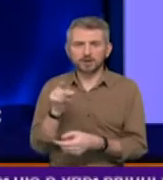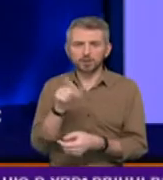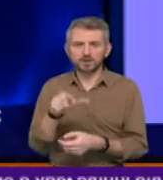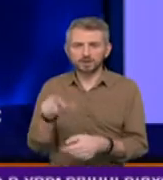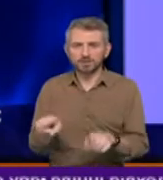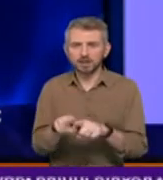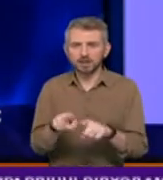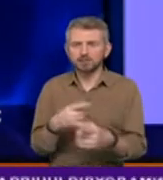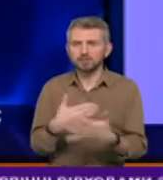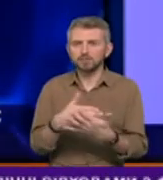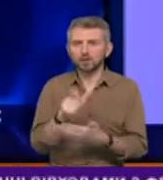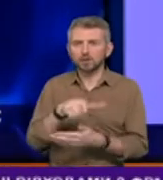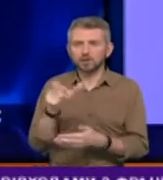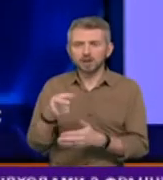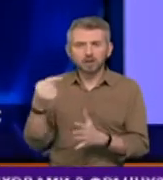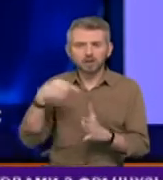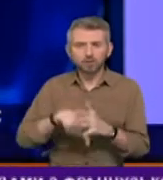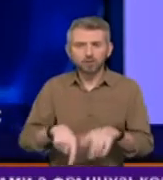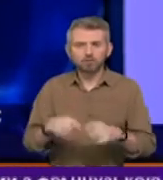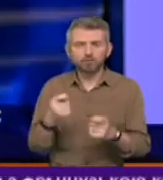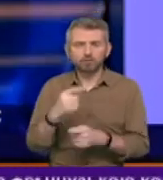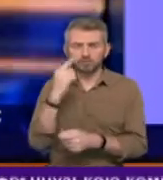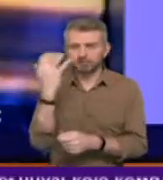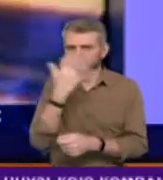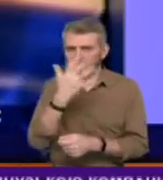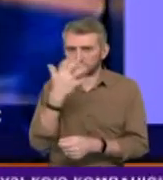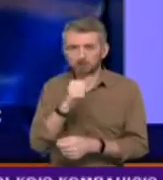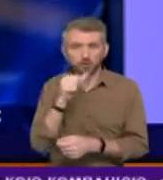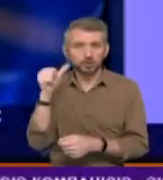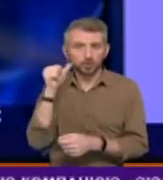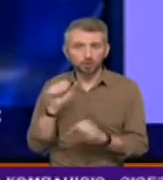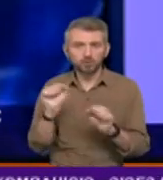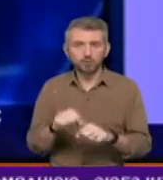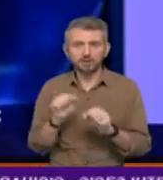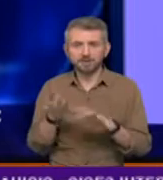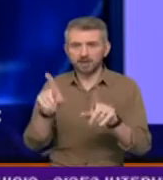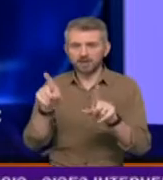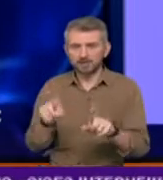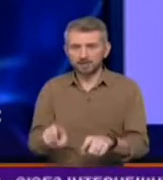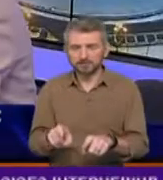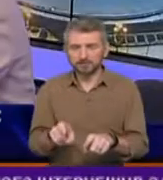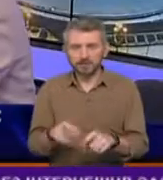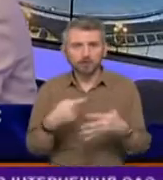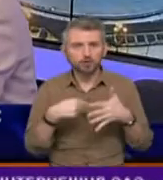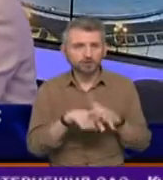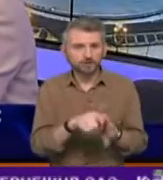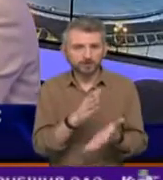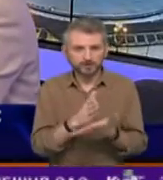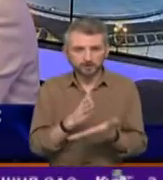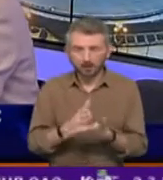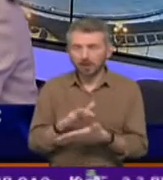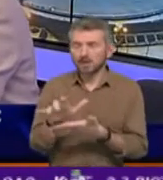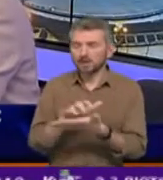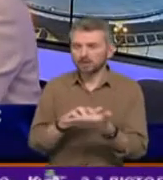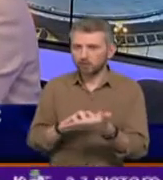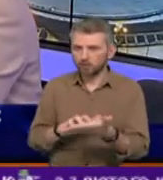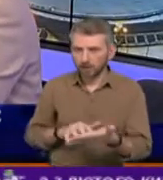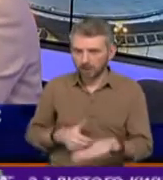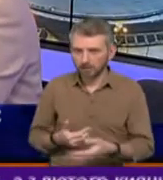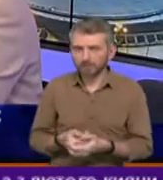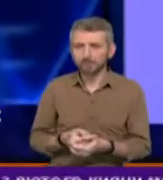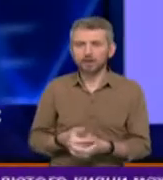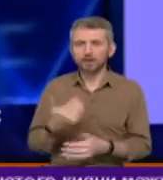хто може поміняти тих, хто сьогодні нам чи вам платить пенсію. Ми будемо говорити про освіту. Але освіту в тій частині,